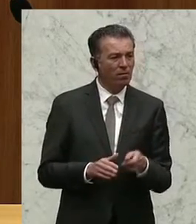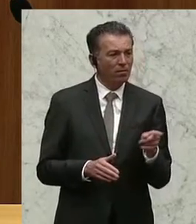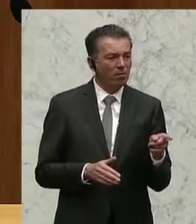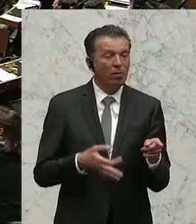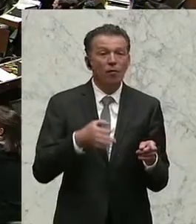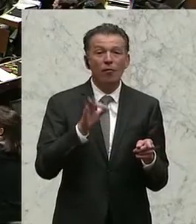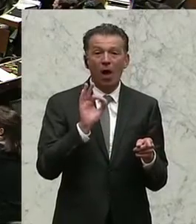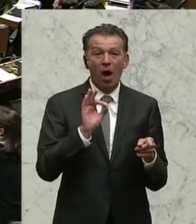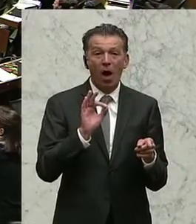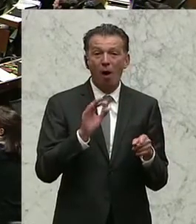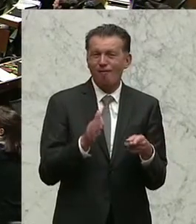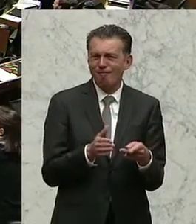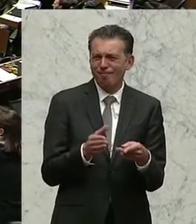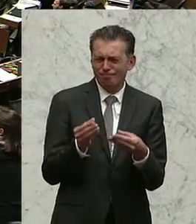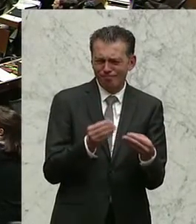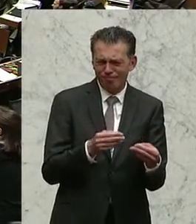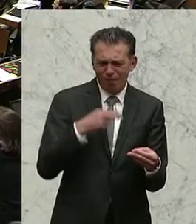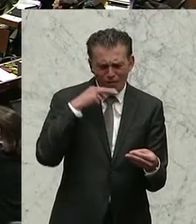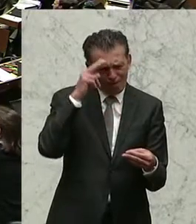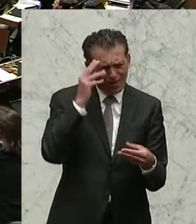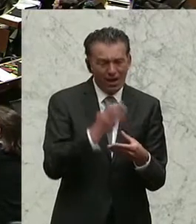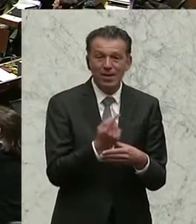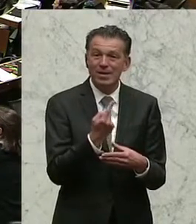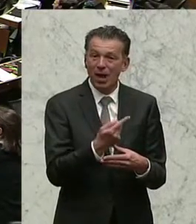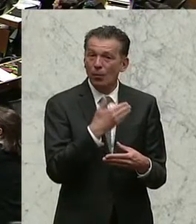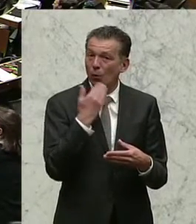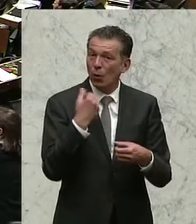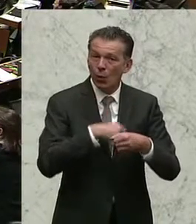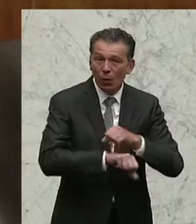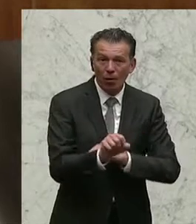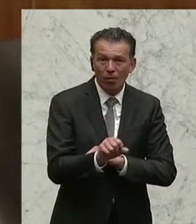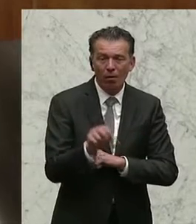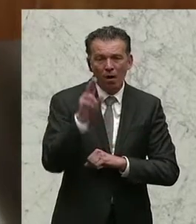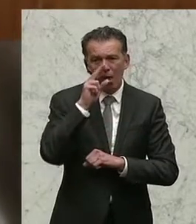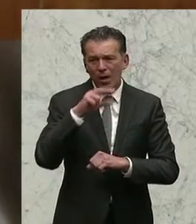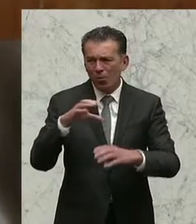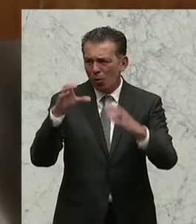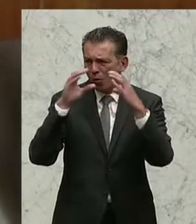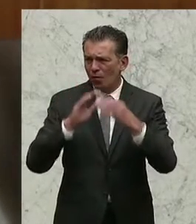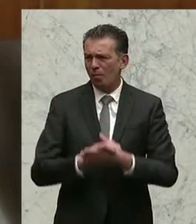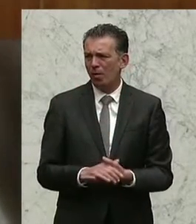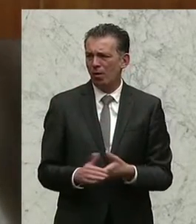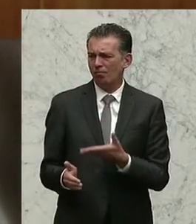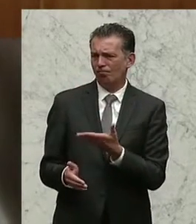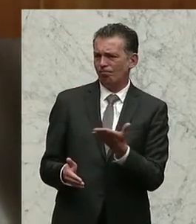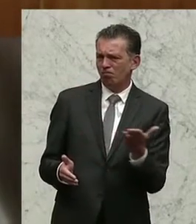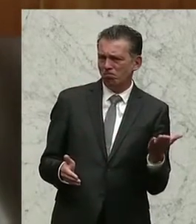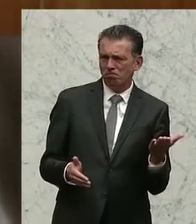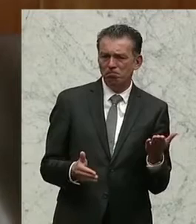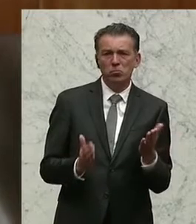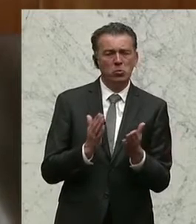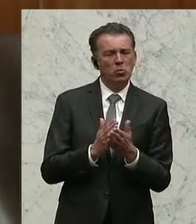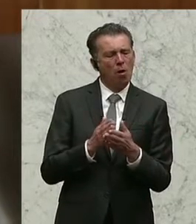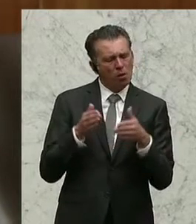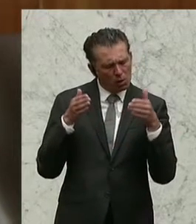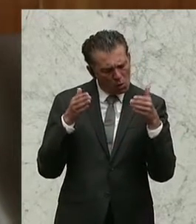Die Frau geht in Väterkarenz, also eine, die selber keine Kinder bekommt. Also liebe ÖVP, es ist ja wirklich von eurer Seite sehr konsequent, dass